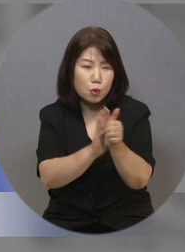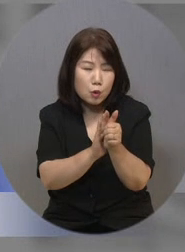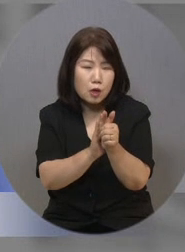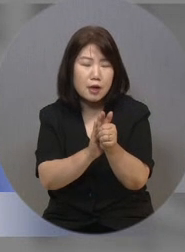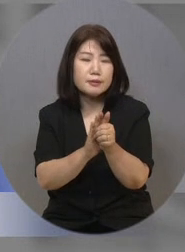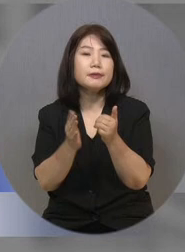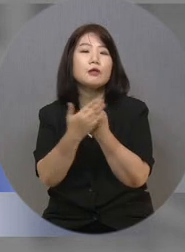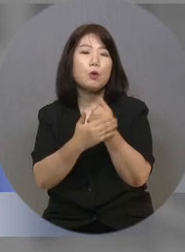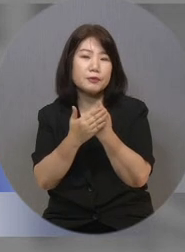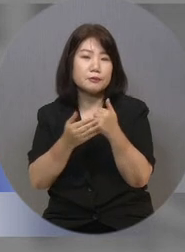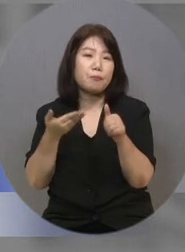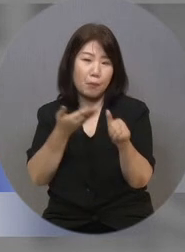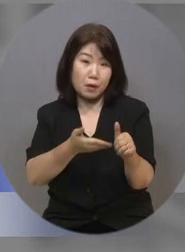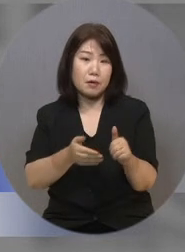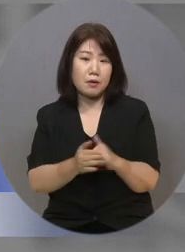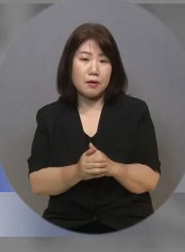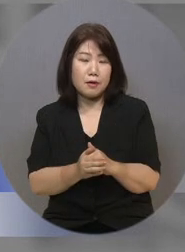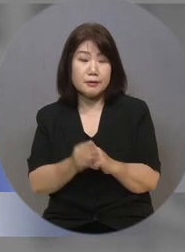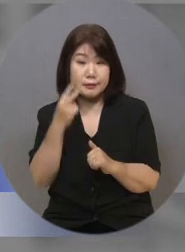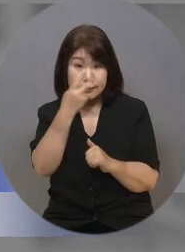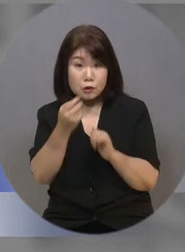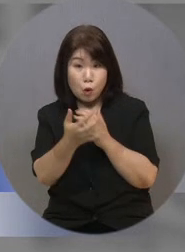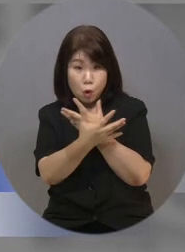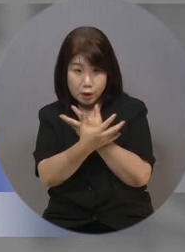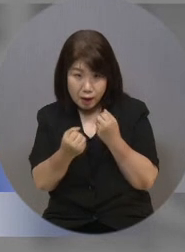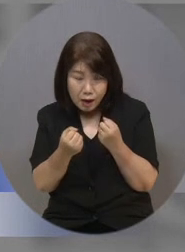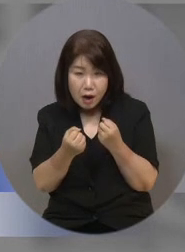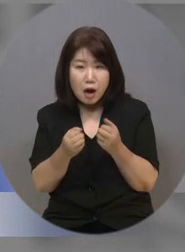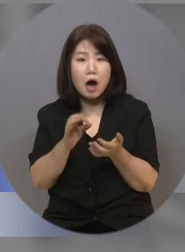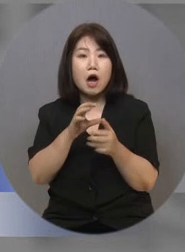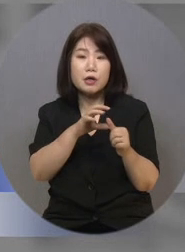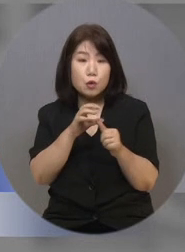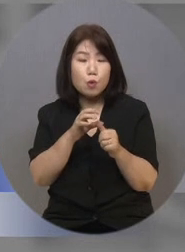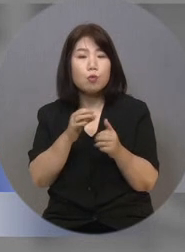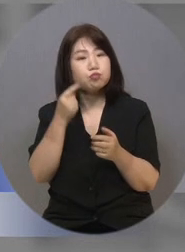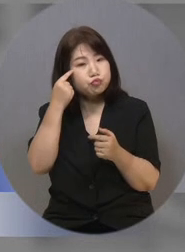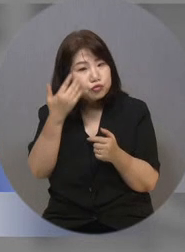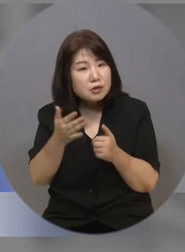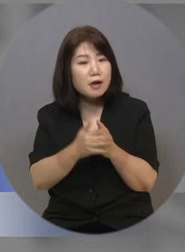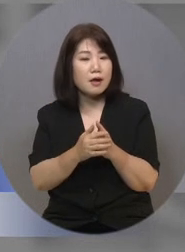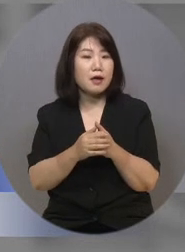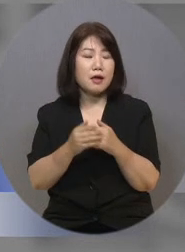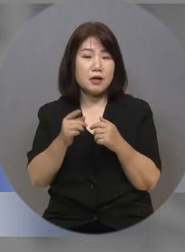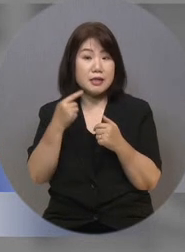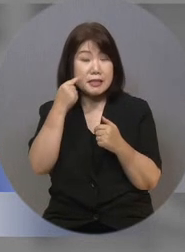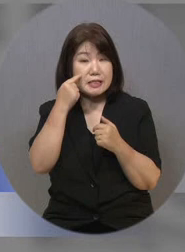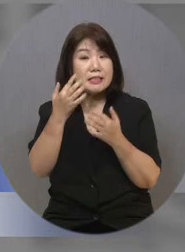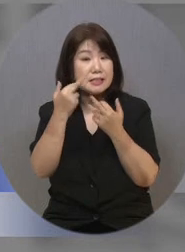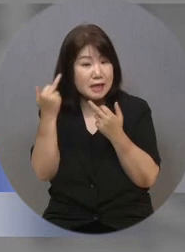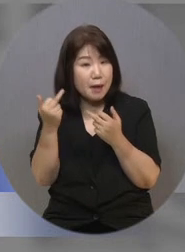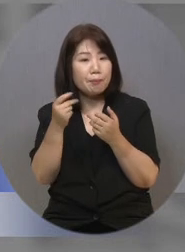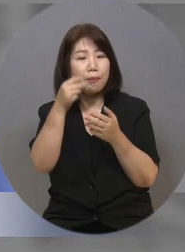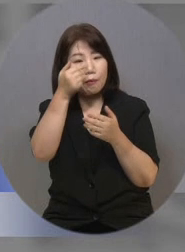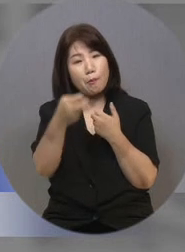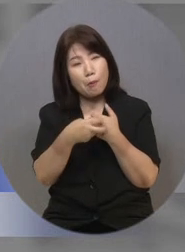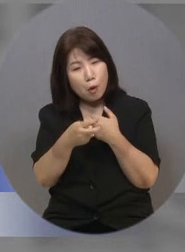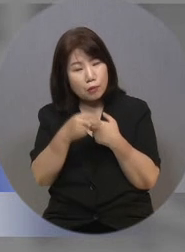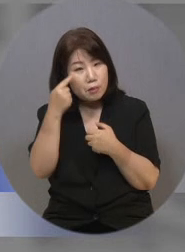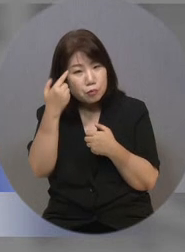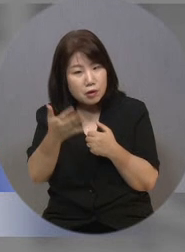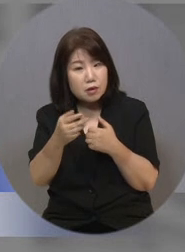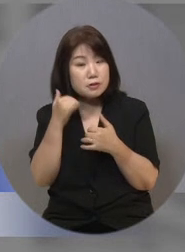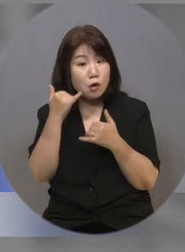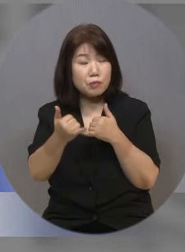제공한다고 합니다 진료 예약 또는 이용문의는 국민건강보험 일산병원으로 하면 되며 전화